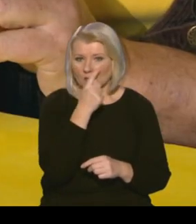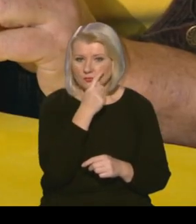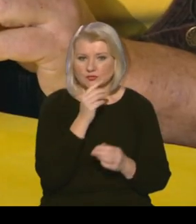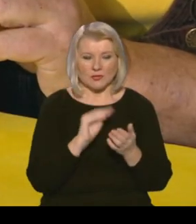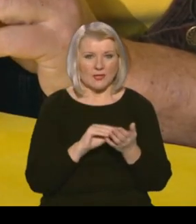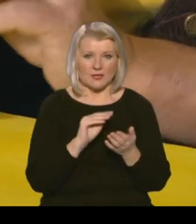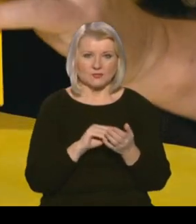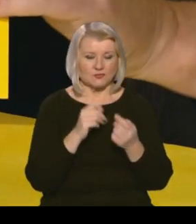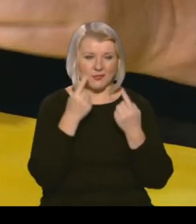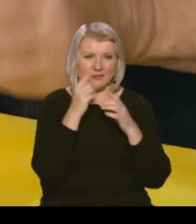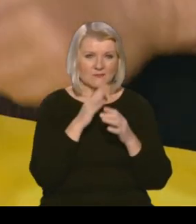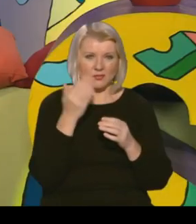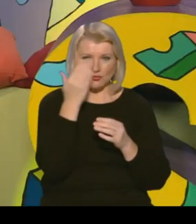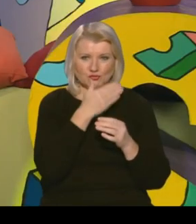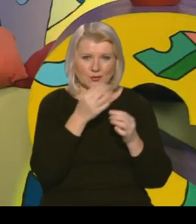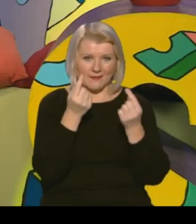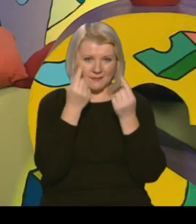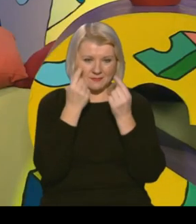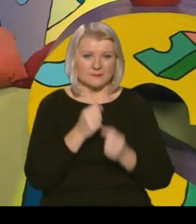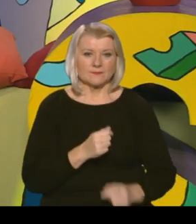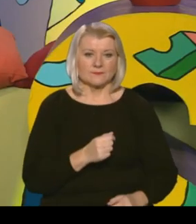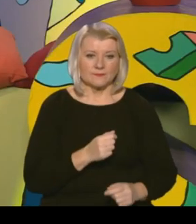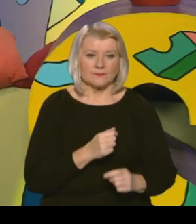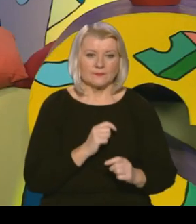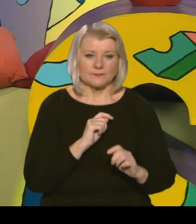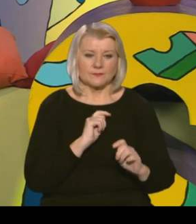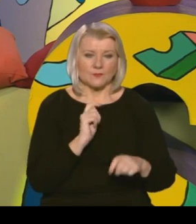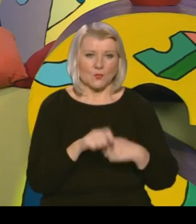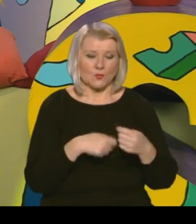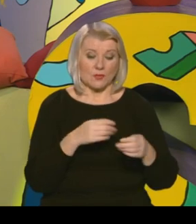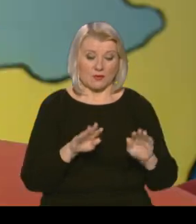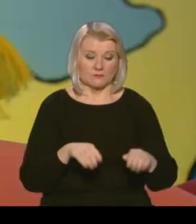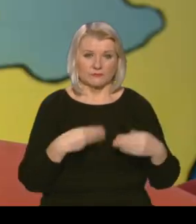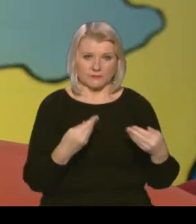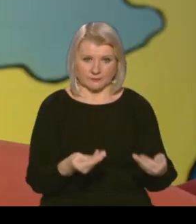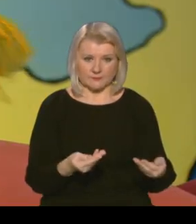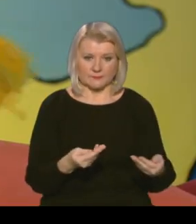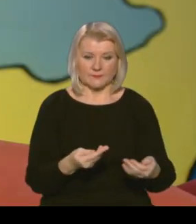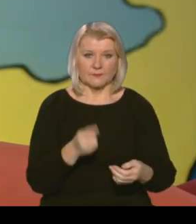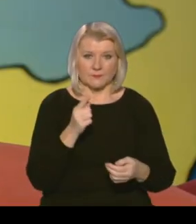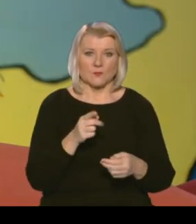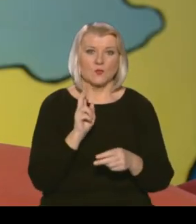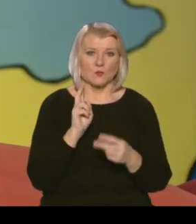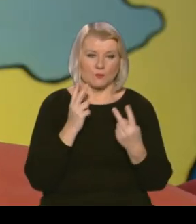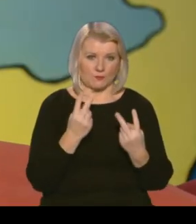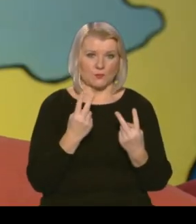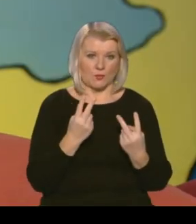tvé panenky. Já to teďko takhle ohnu, to je důležité, holky a kluci.